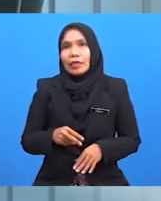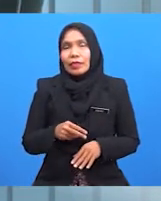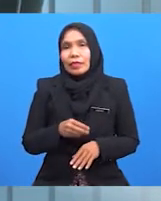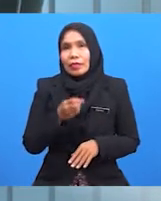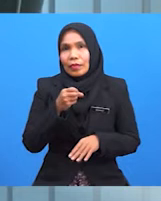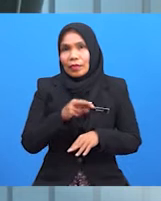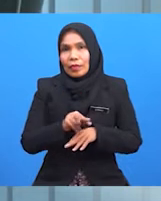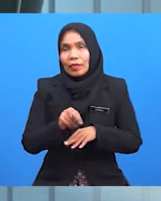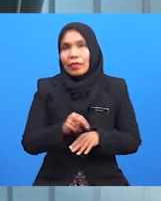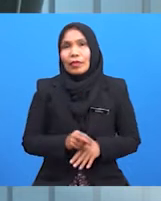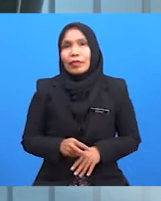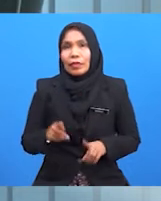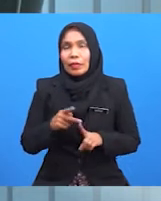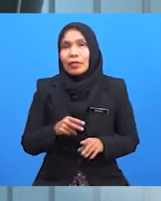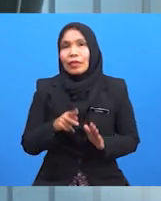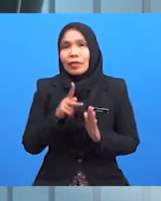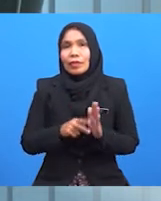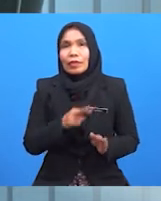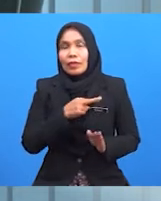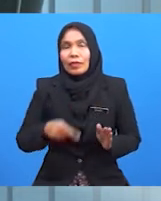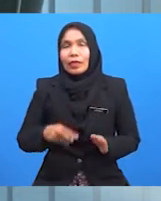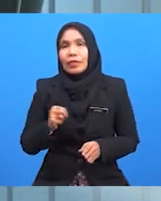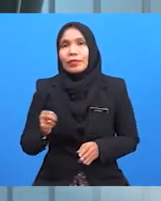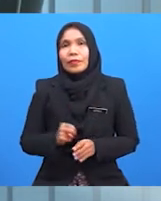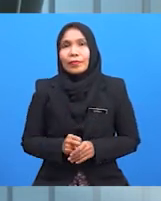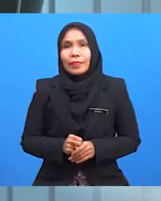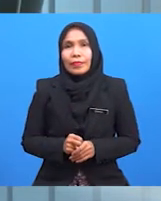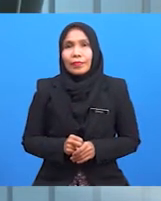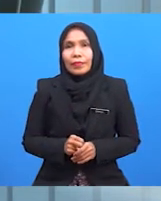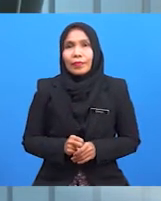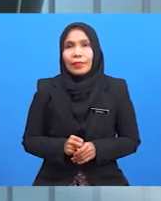tentang keadaan ekonomi semasa negara.